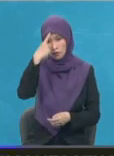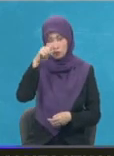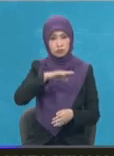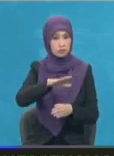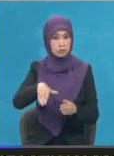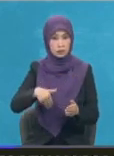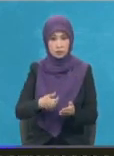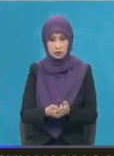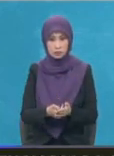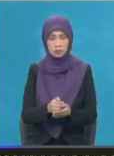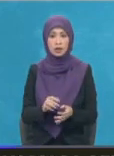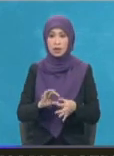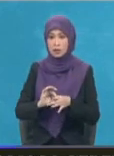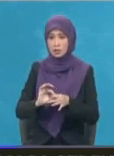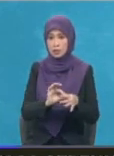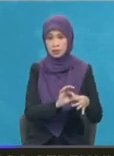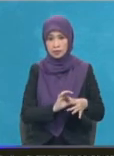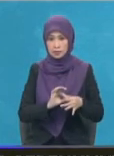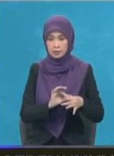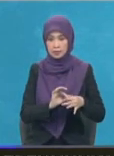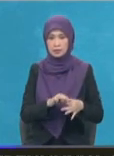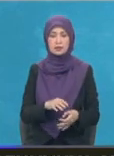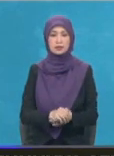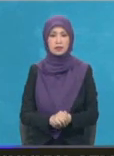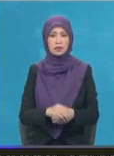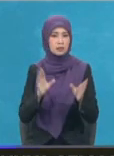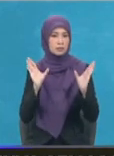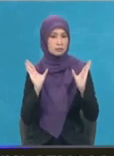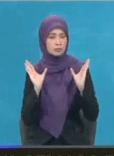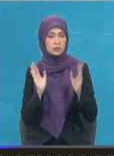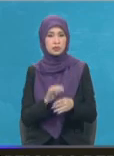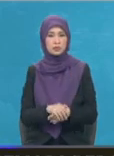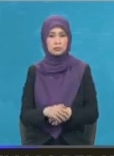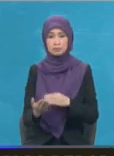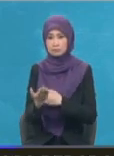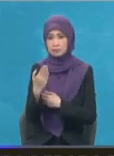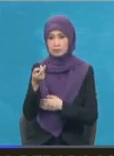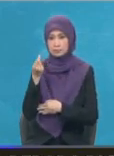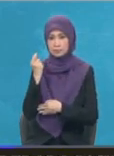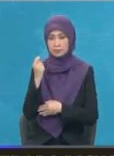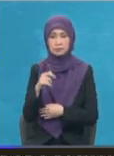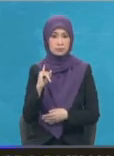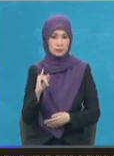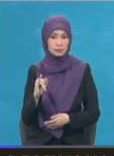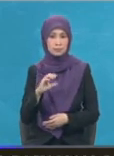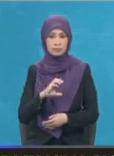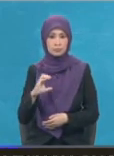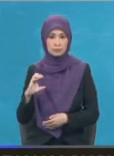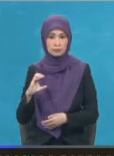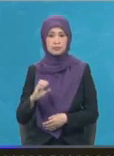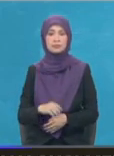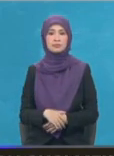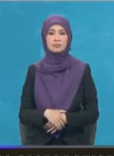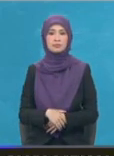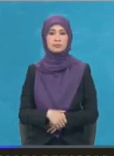dihancurkan dengan kerjasama woman track makers Brunei form berlangsung pagi tadi di pusat persidangan antara bangsa